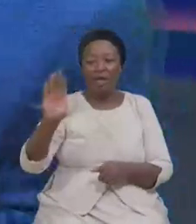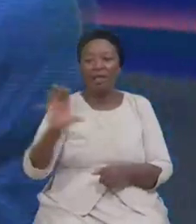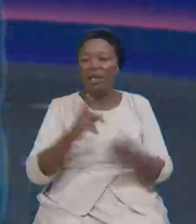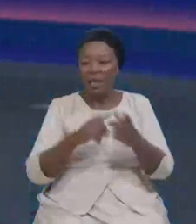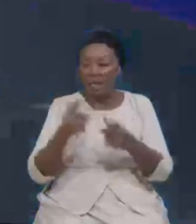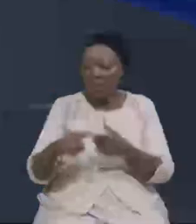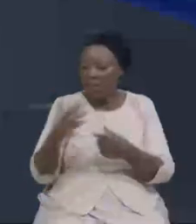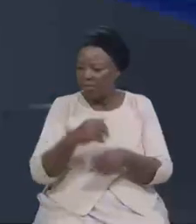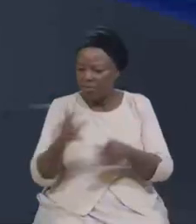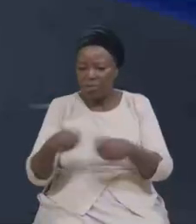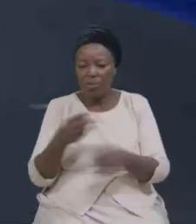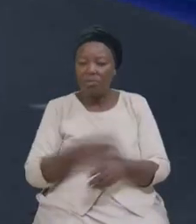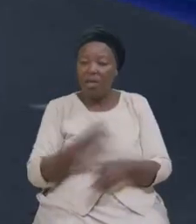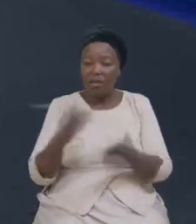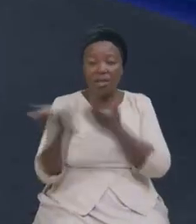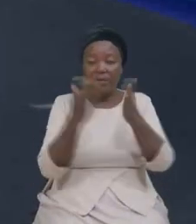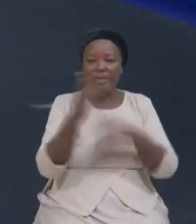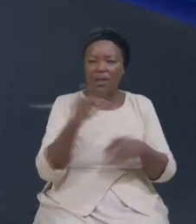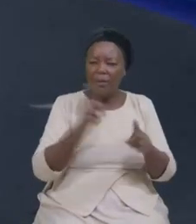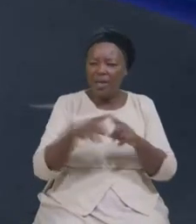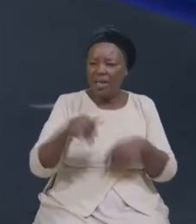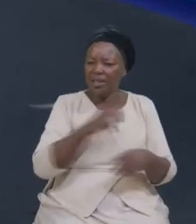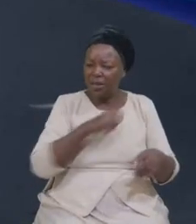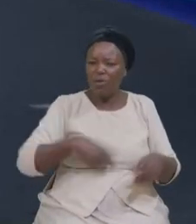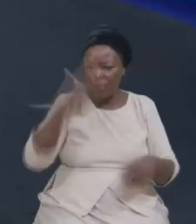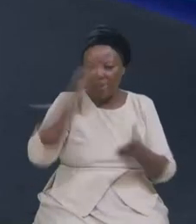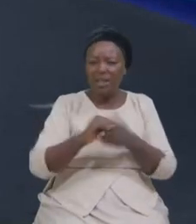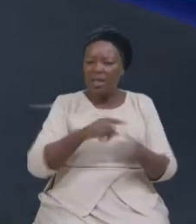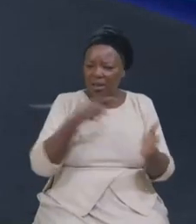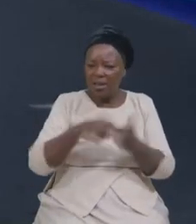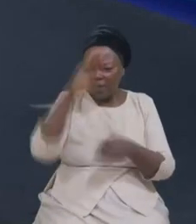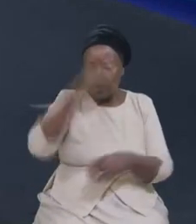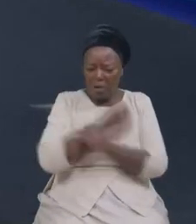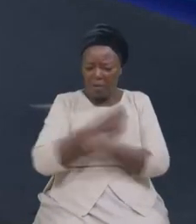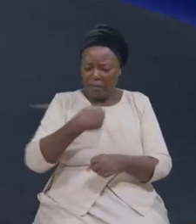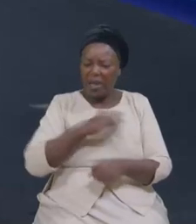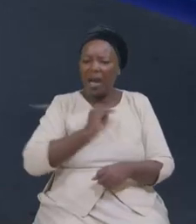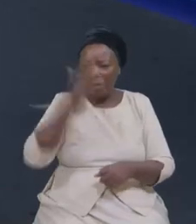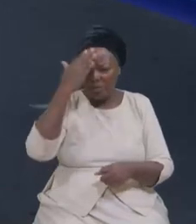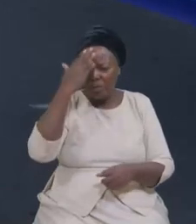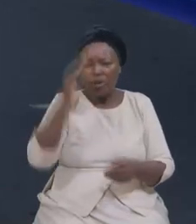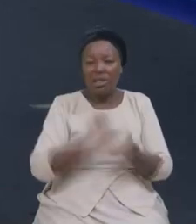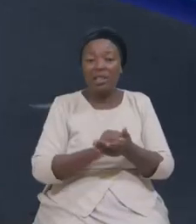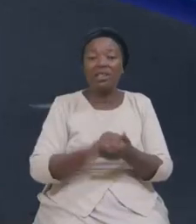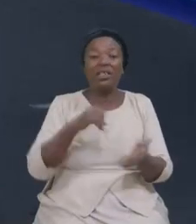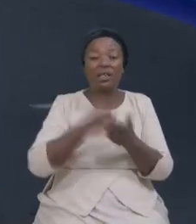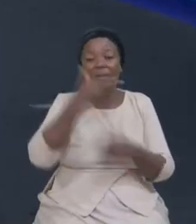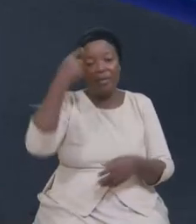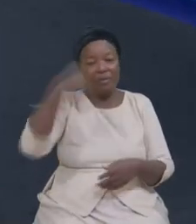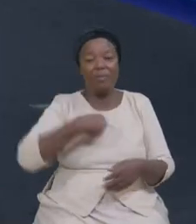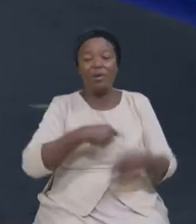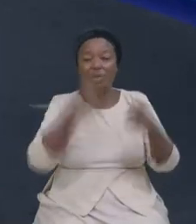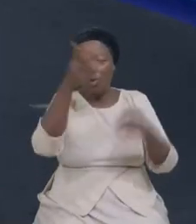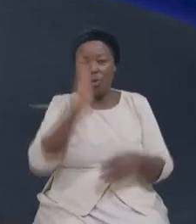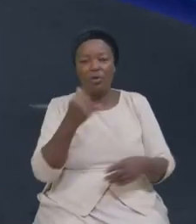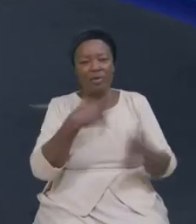pour l'année suivante, ou même pour une décennie, ou pour un siècle, la Vierge concevra, elle enfantera